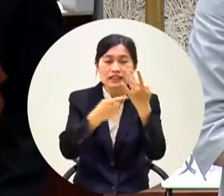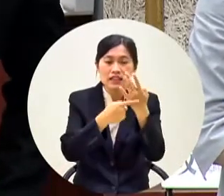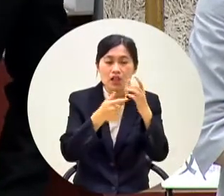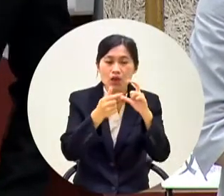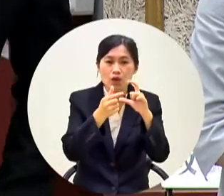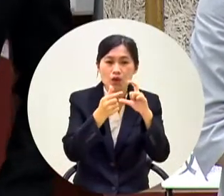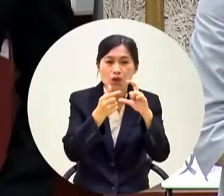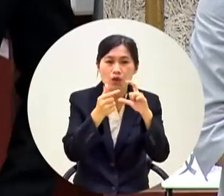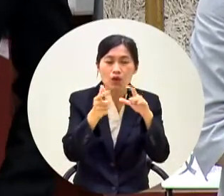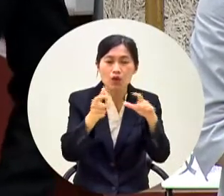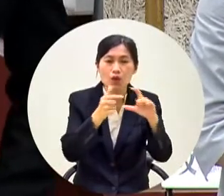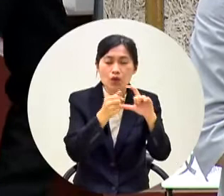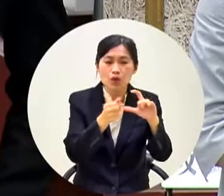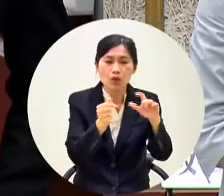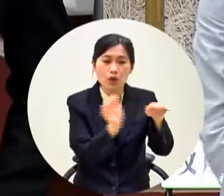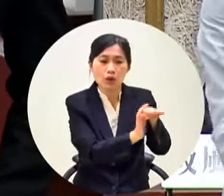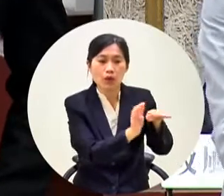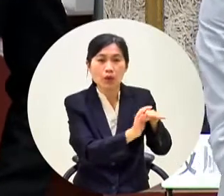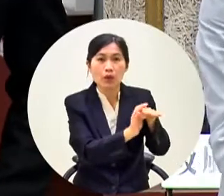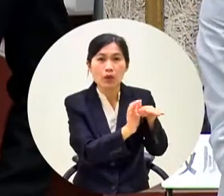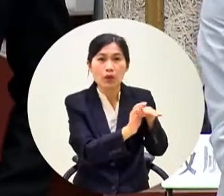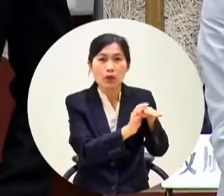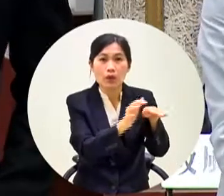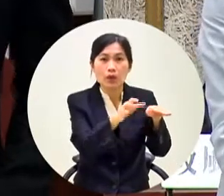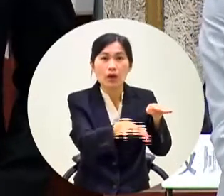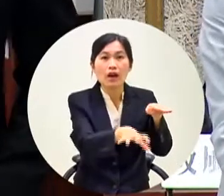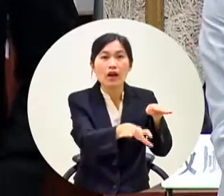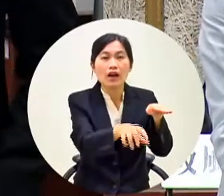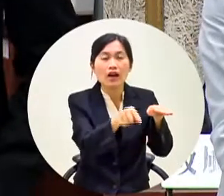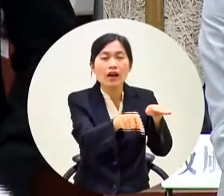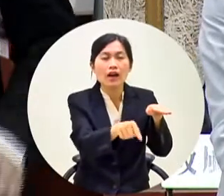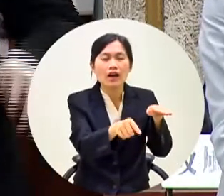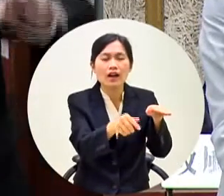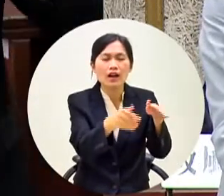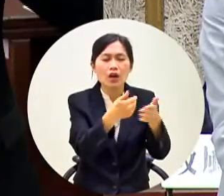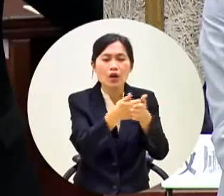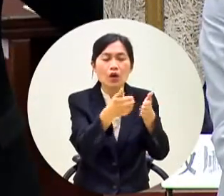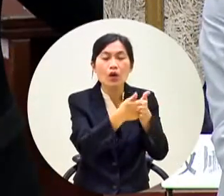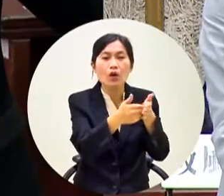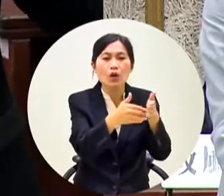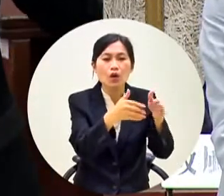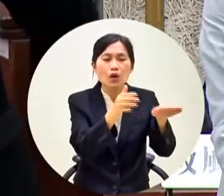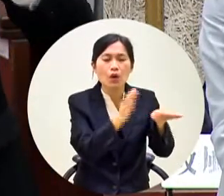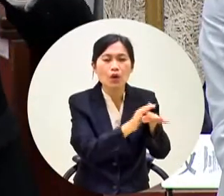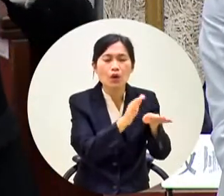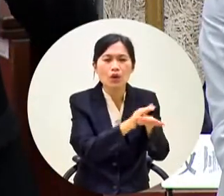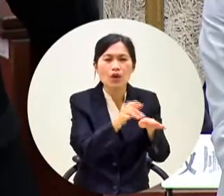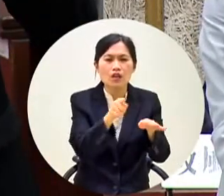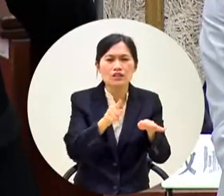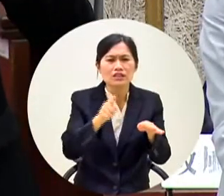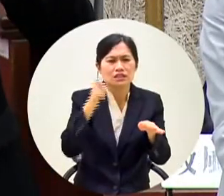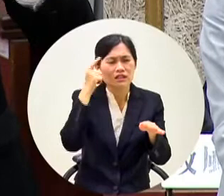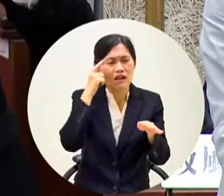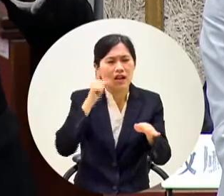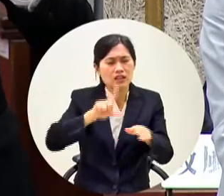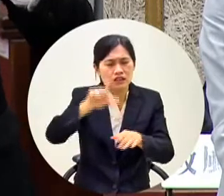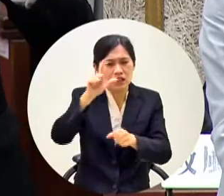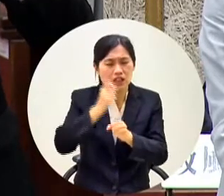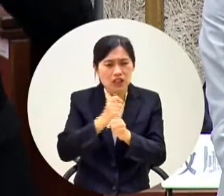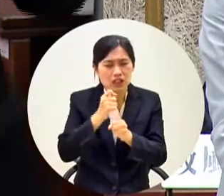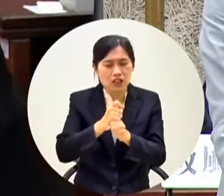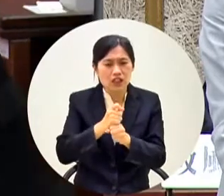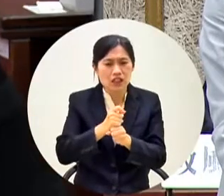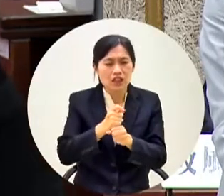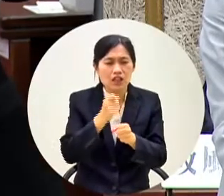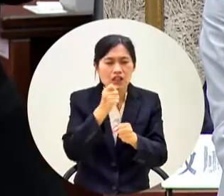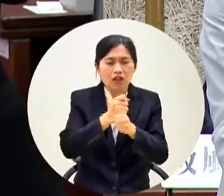手边个啊， 是 吼，即、哦這个道个倒手边迄边，啊，你甲想讲， 伊上下班时间四五千人，